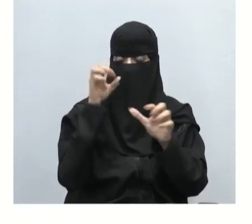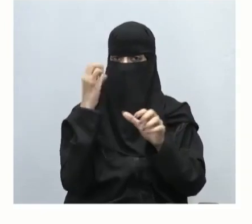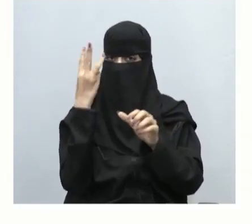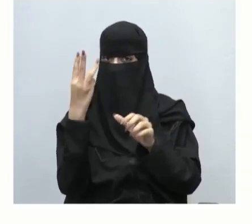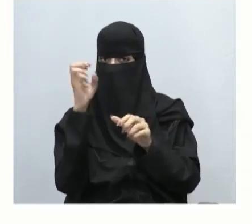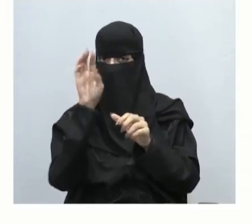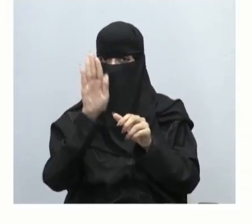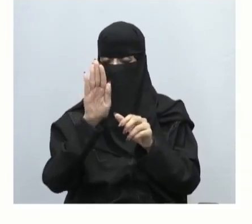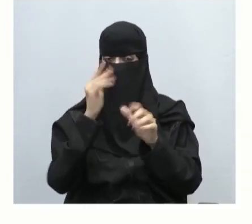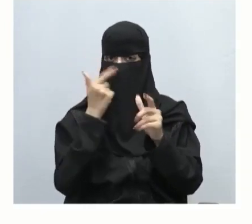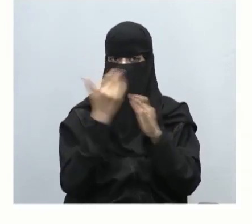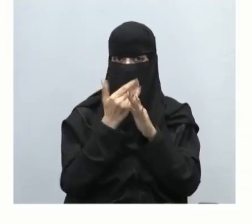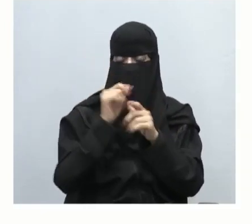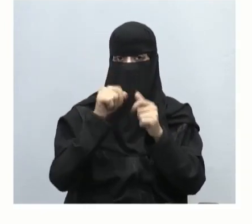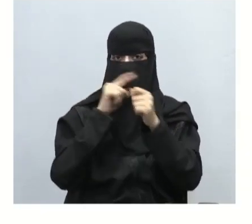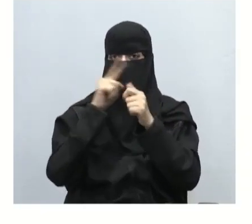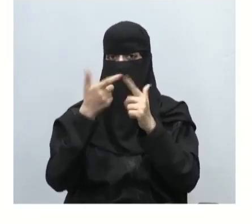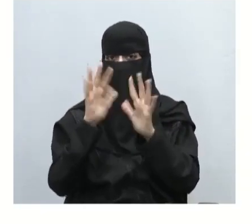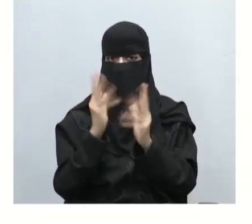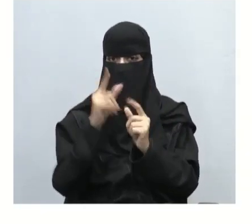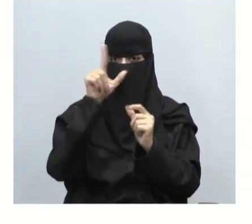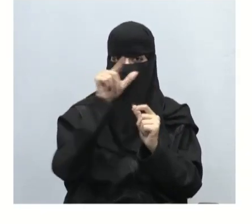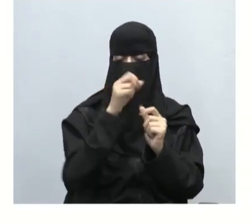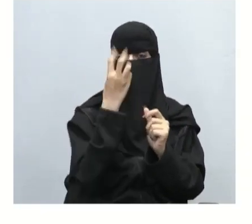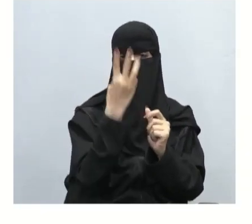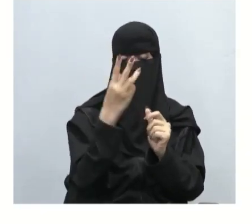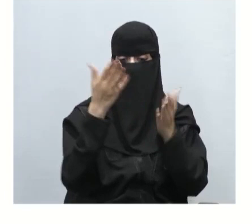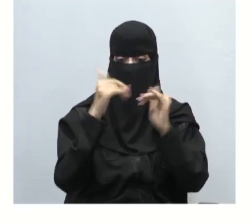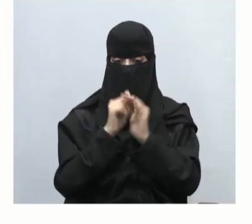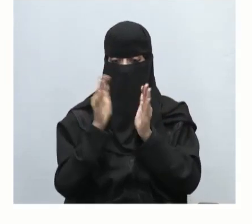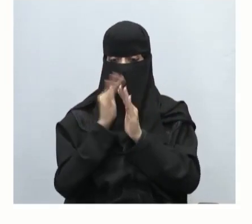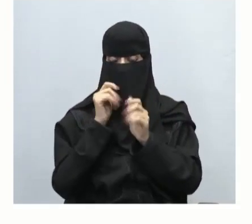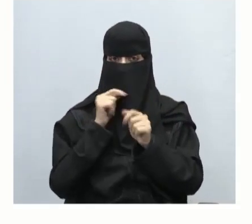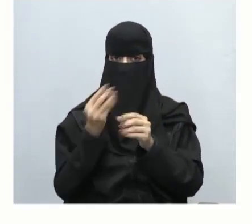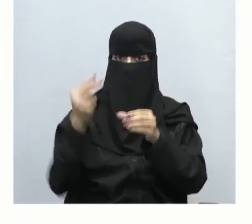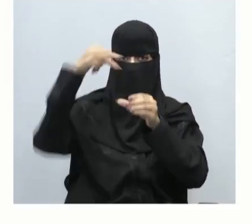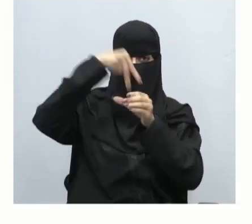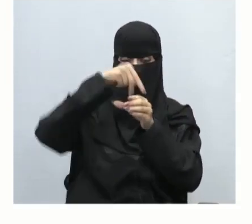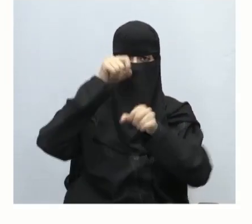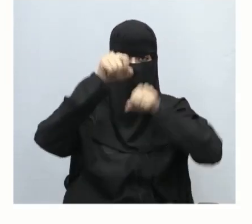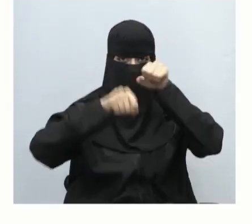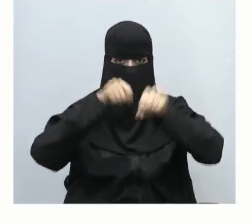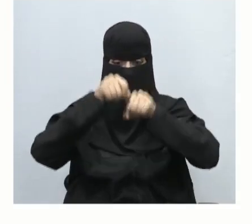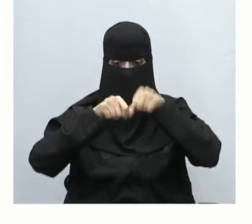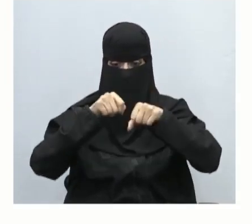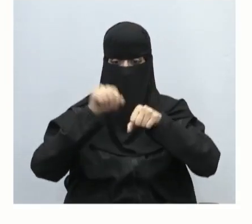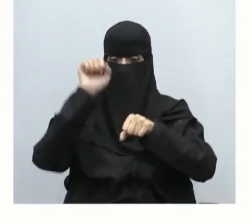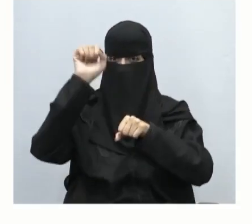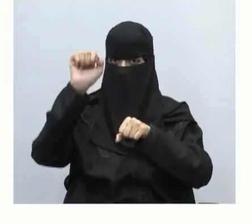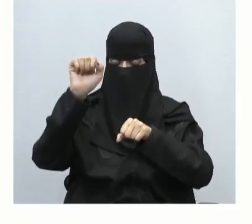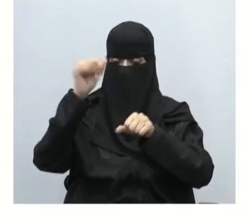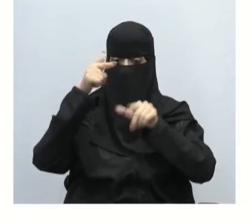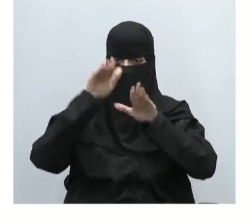س ويركب الدراجه مسافه ص كل م في يومي ماذا السبت والاربعاء